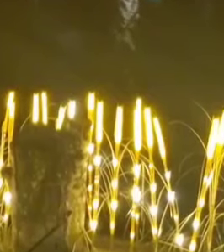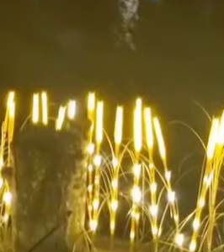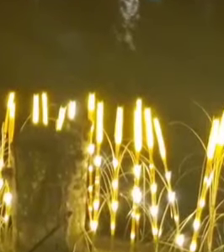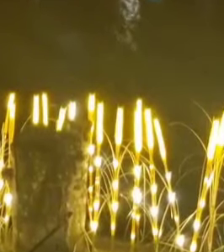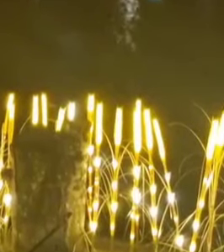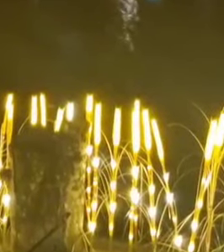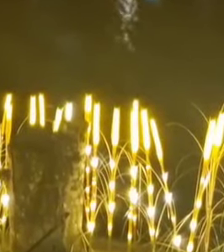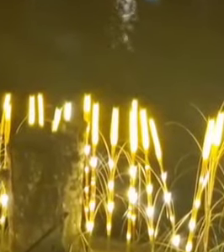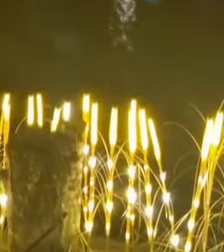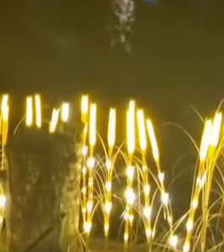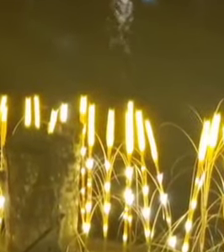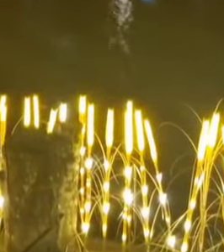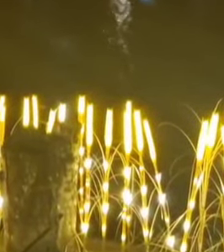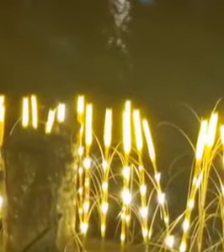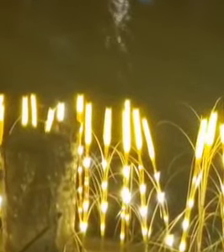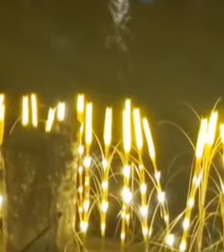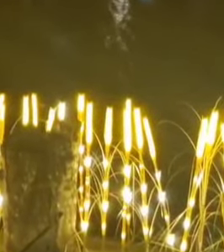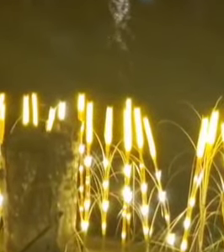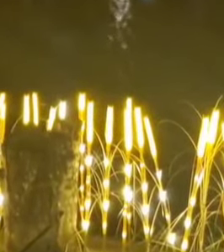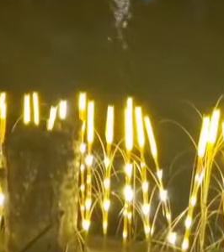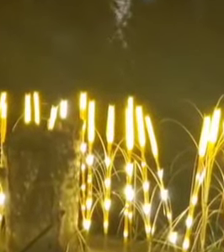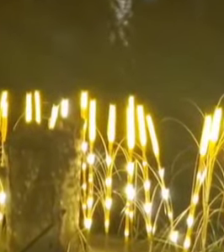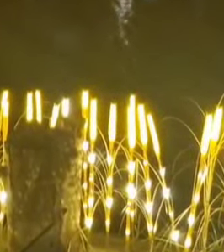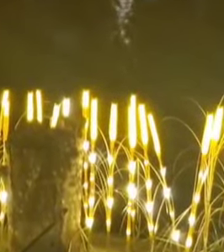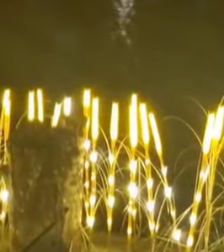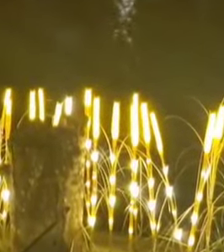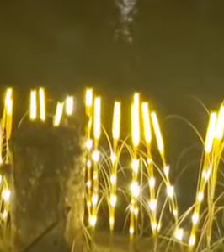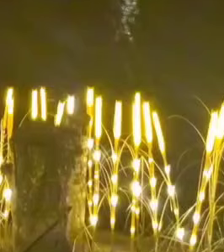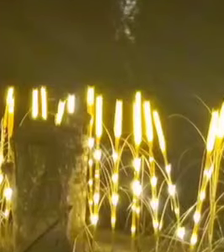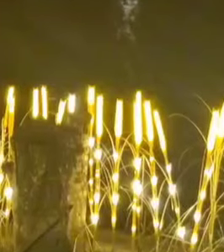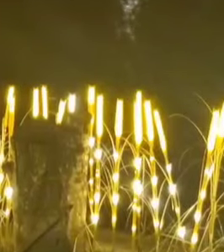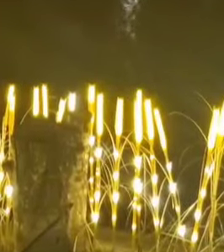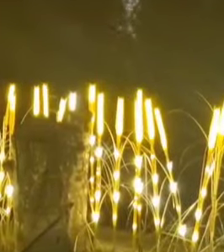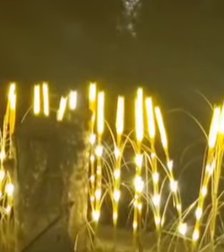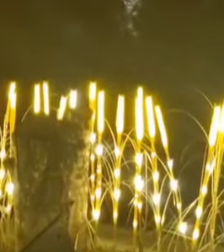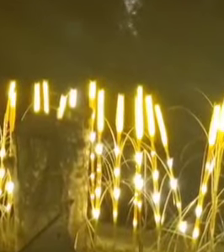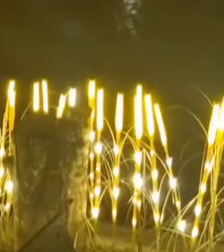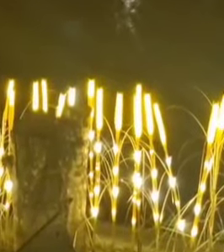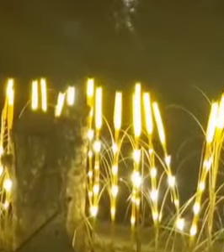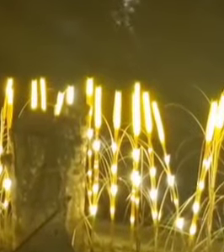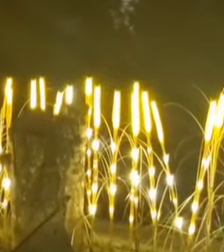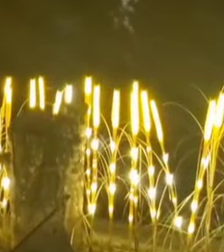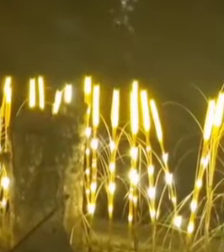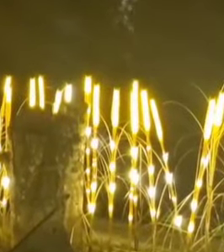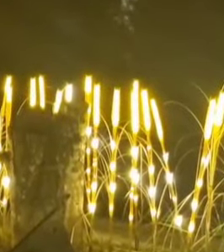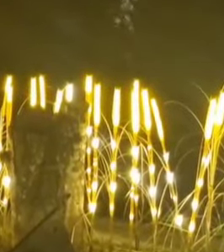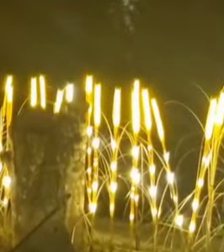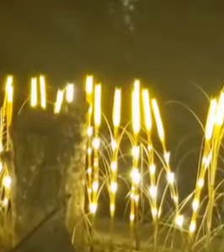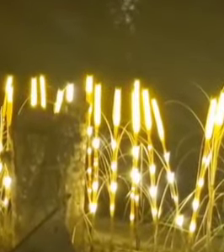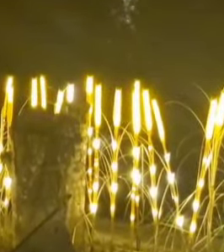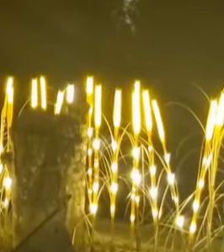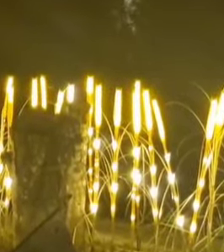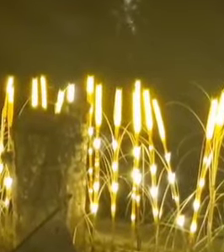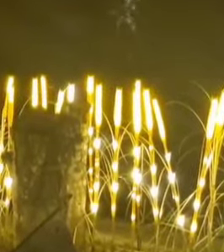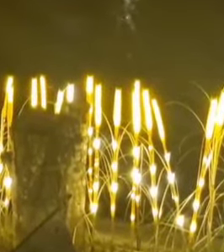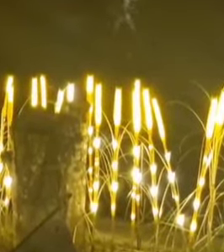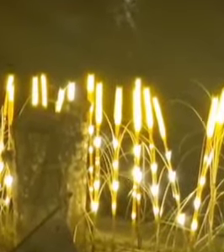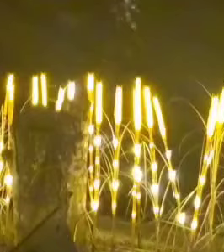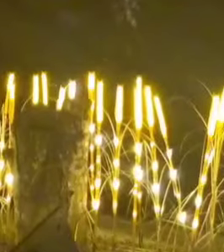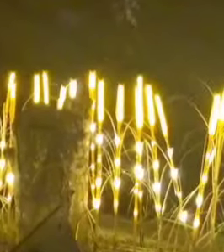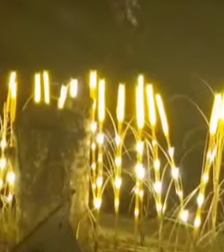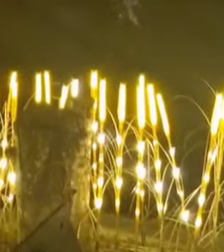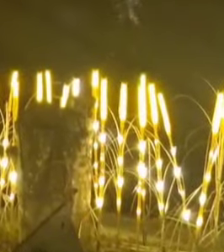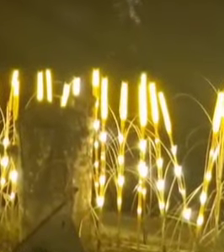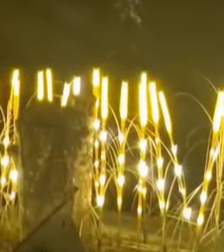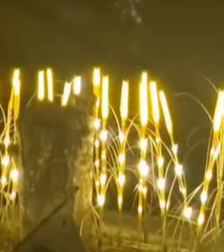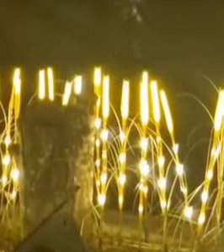Semoga harganya nggak berubah ya. Betul. Dan kalian tenang aja karena di sini juga sering banget dibersihin. Dan yang paling pasti